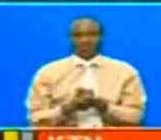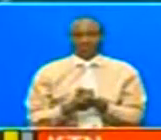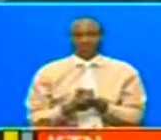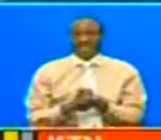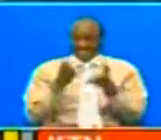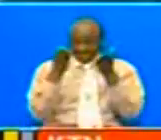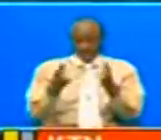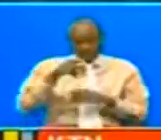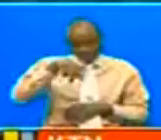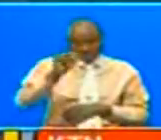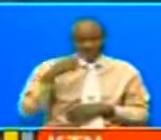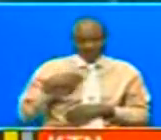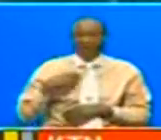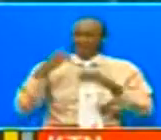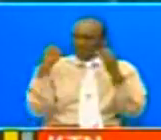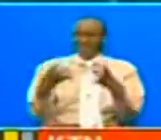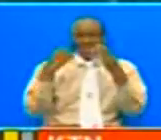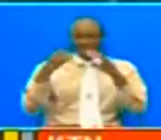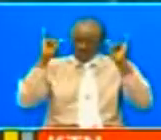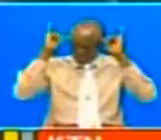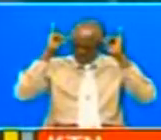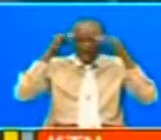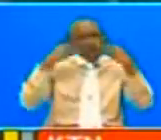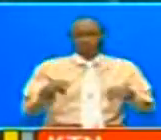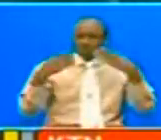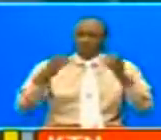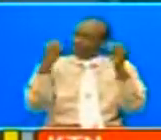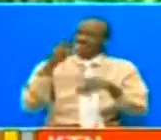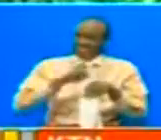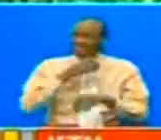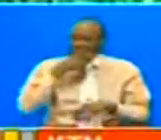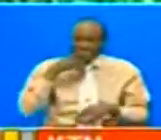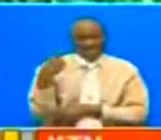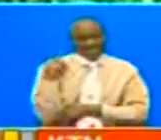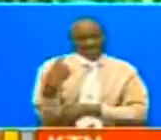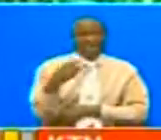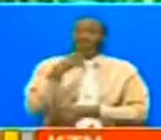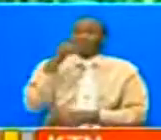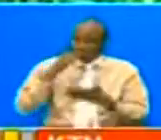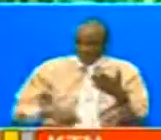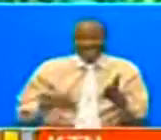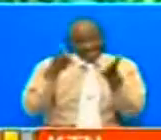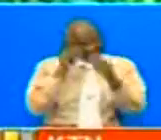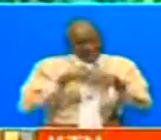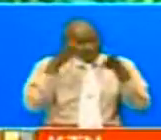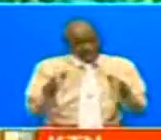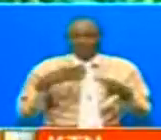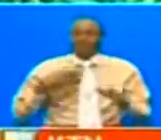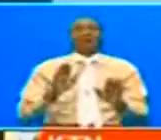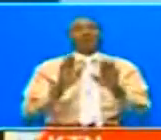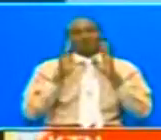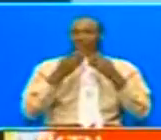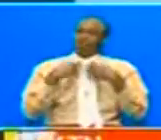Na kwa kuwa amepoteza mamia ya mifugo kwenye kiangazi cha majuzi, ana uhakika kwamba sasa ataepuka hasara